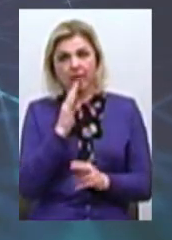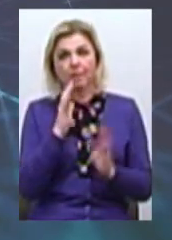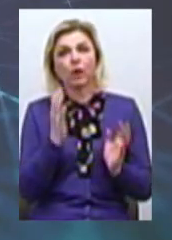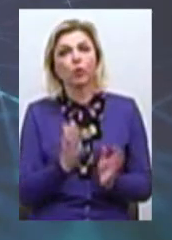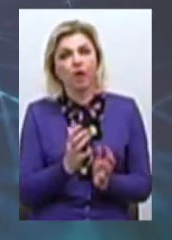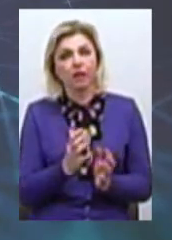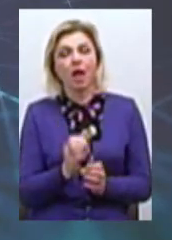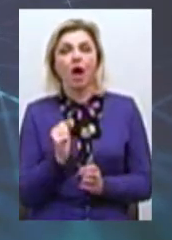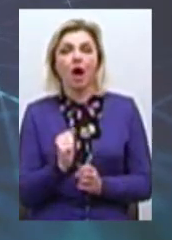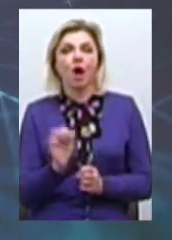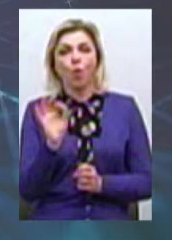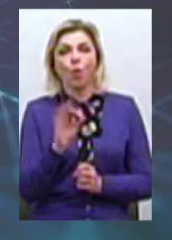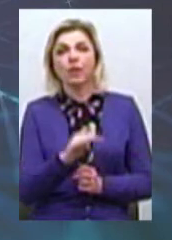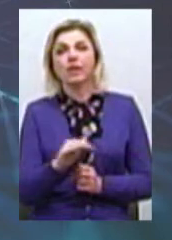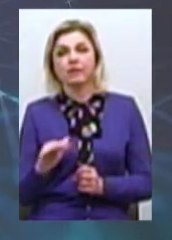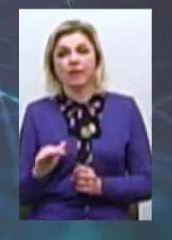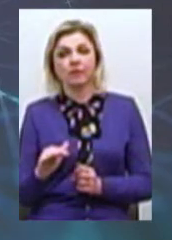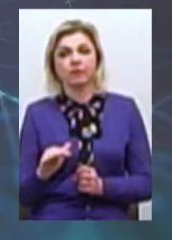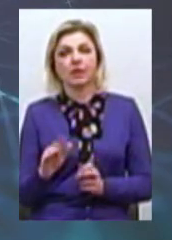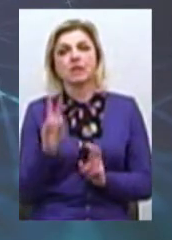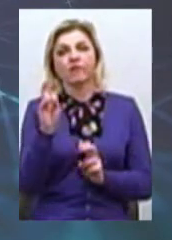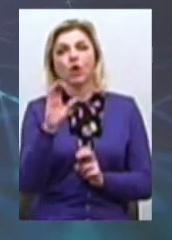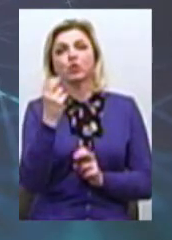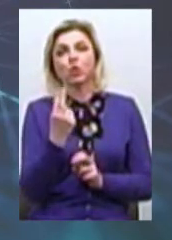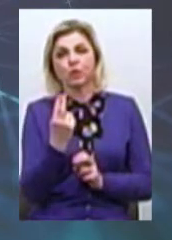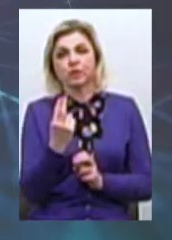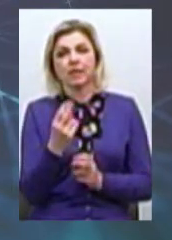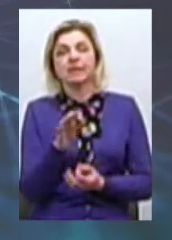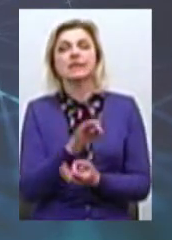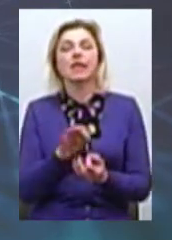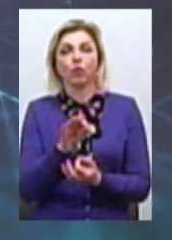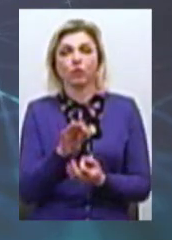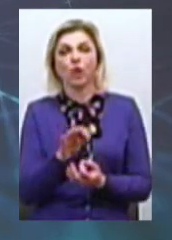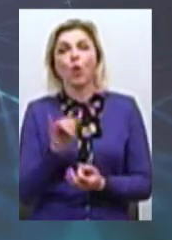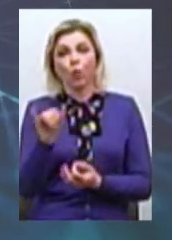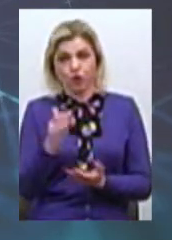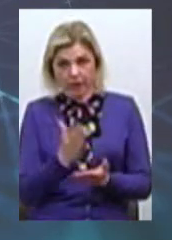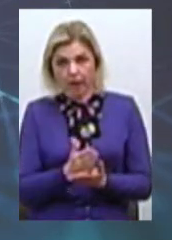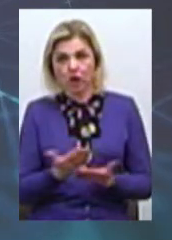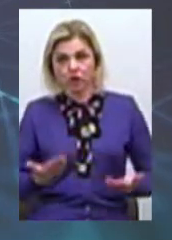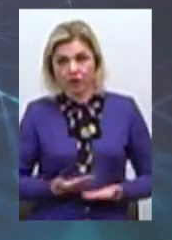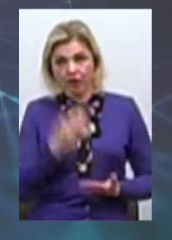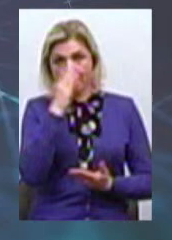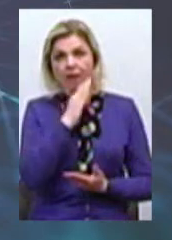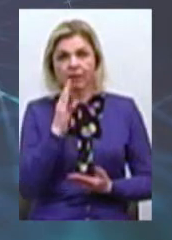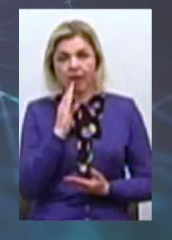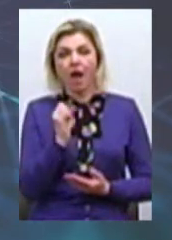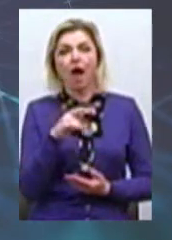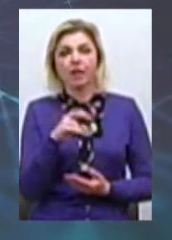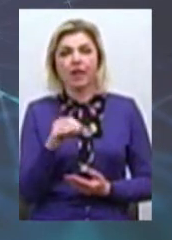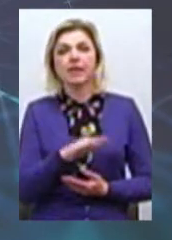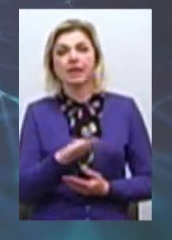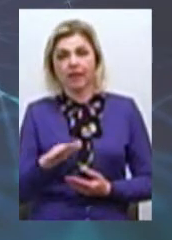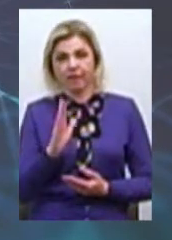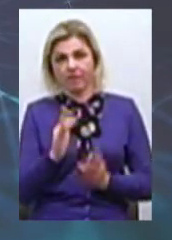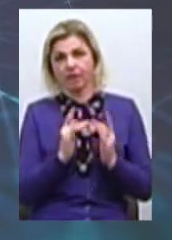А щодо дітей так званих соціальних сиріт, в яких є живі батьки, але вони знаходяться в інтернатах. Яка з